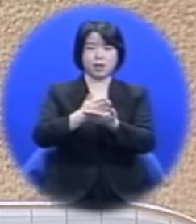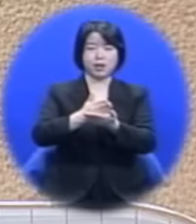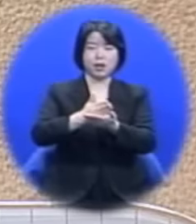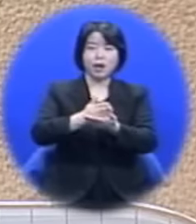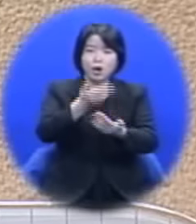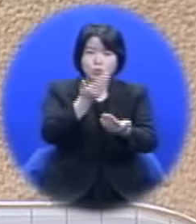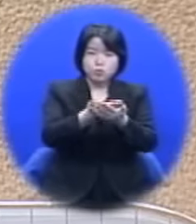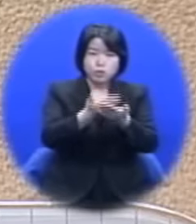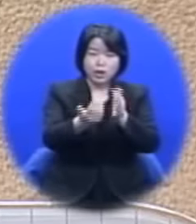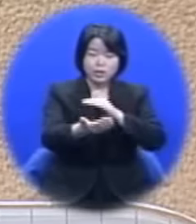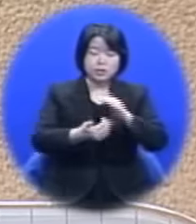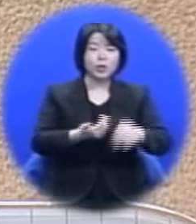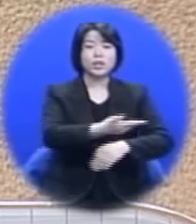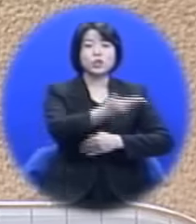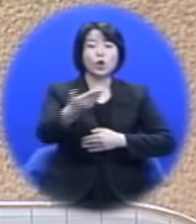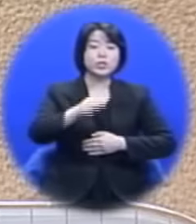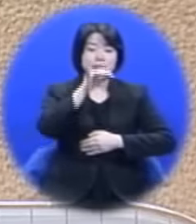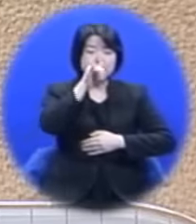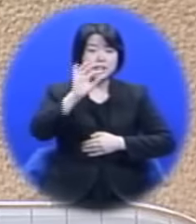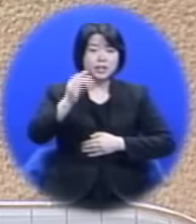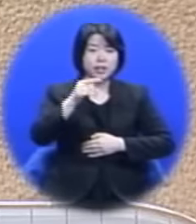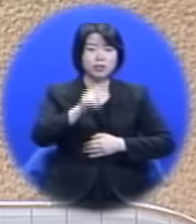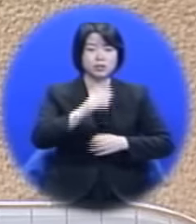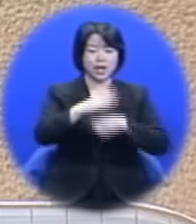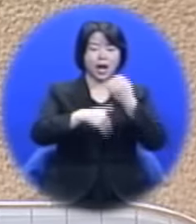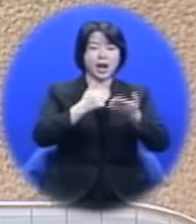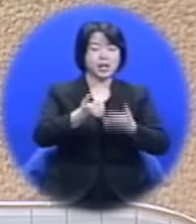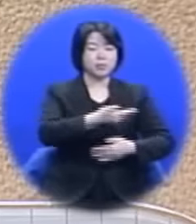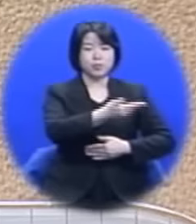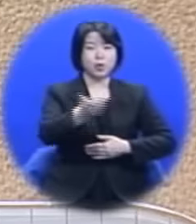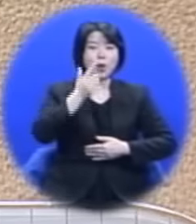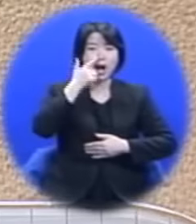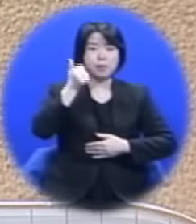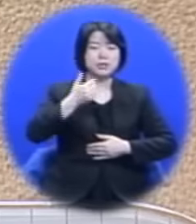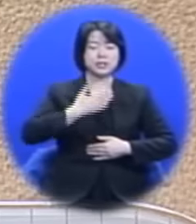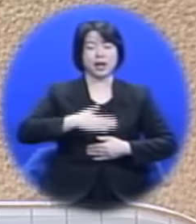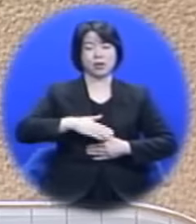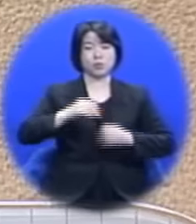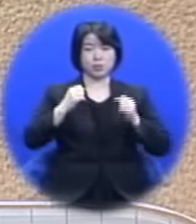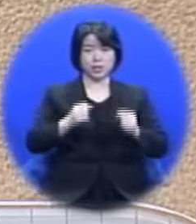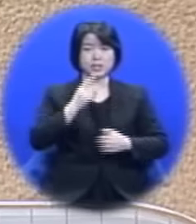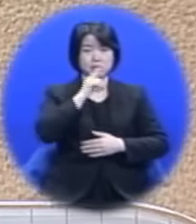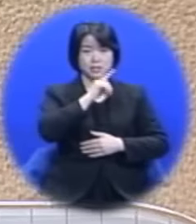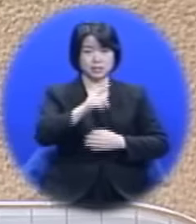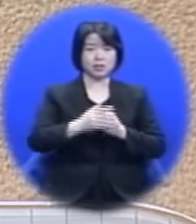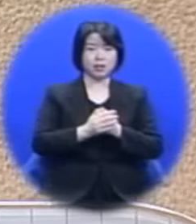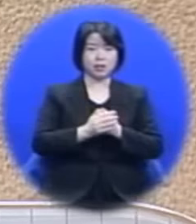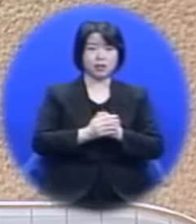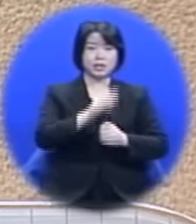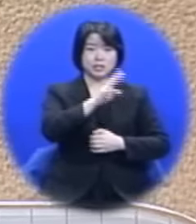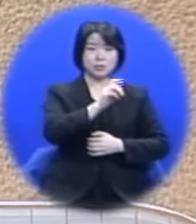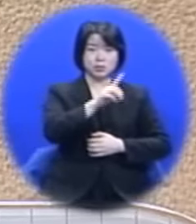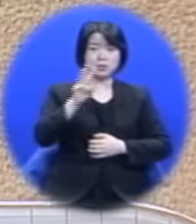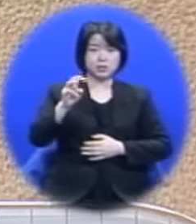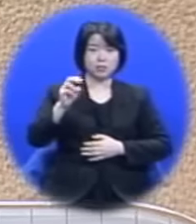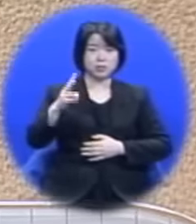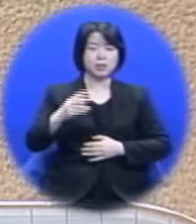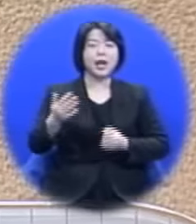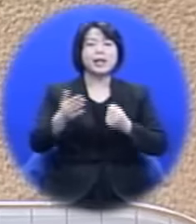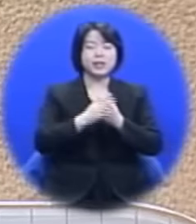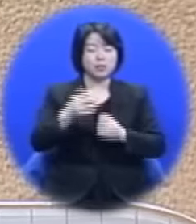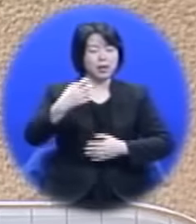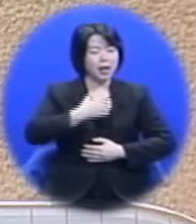전에 너희에게 있어야 할 것을 하나님 너희 아버지께서 아시느니라 31절 32절 그러므로 염려하여